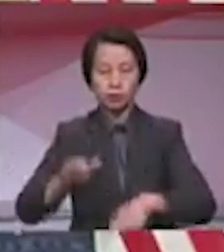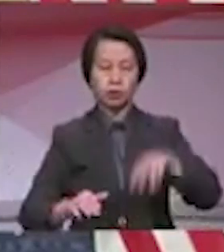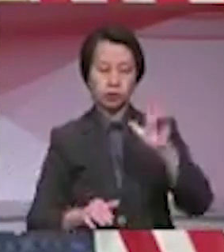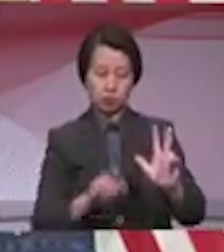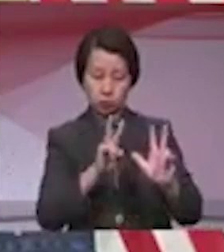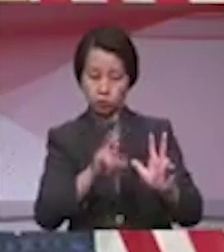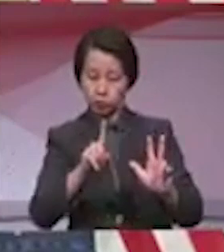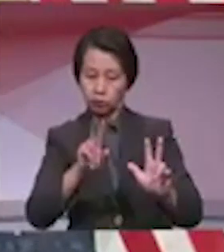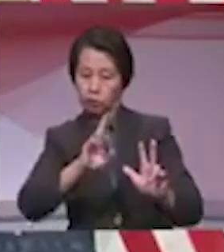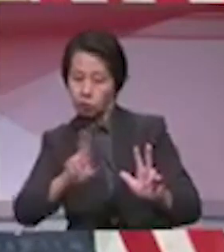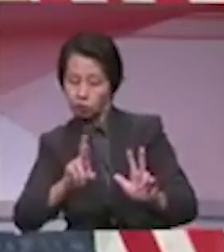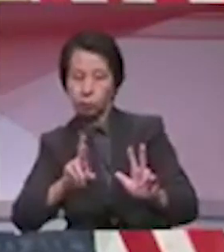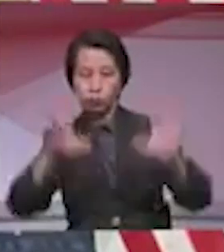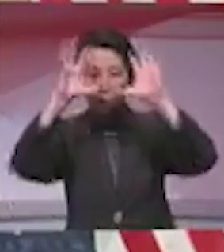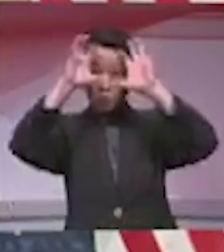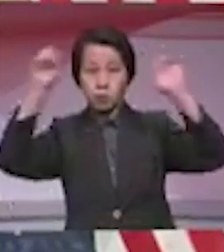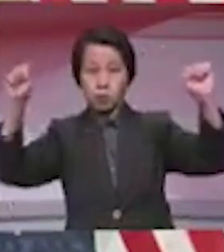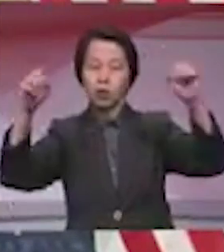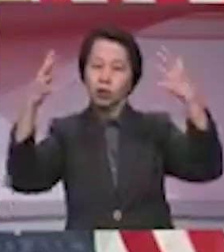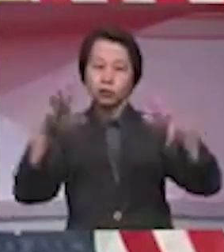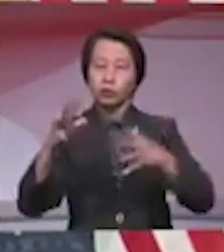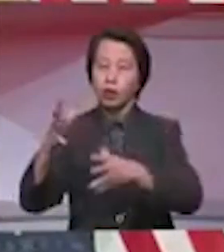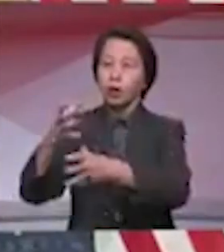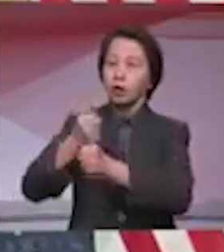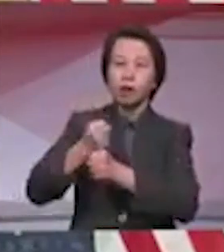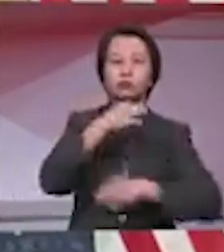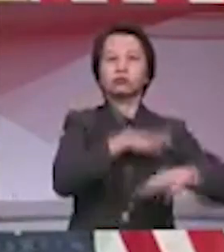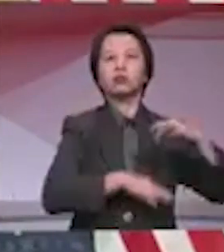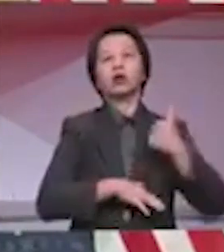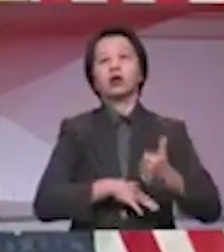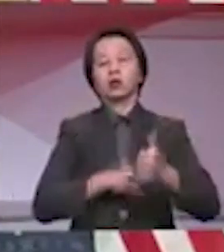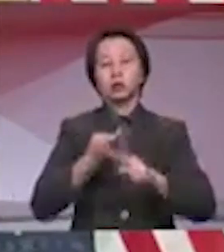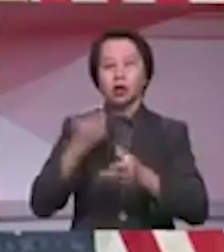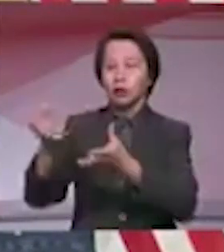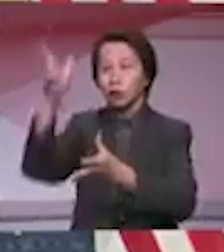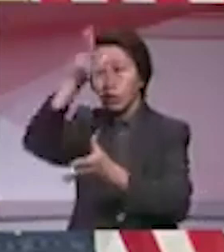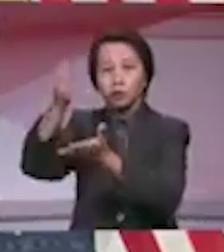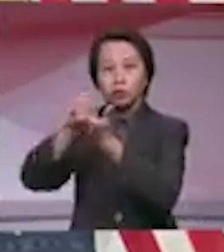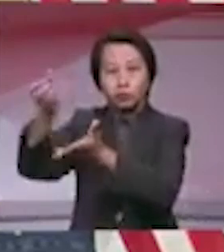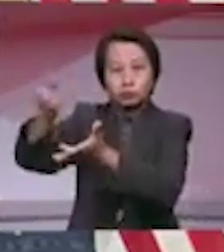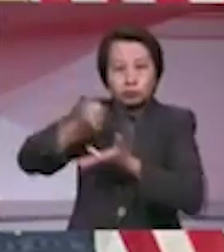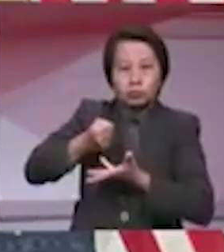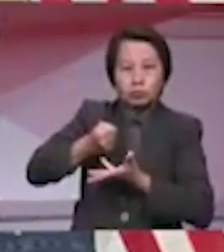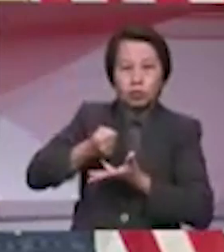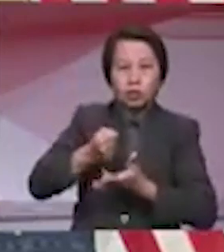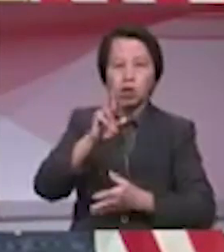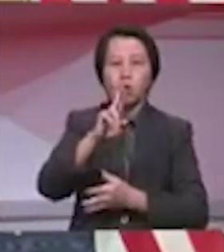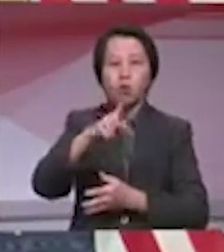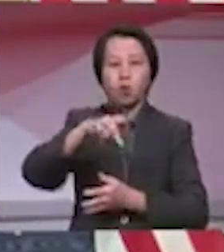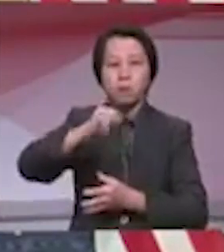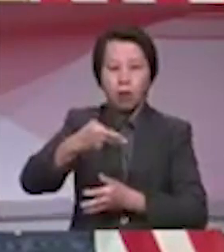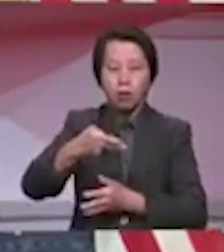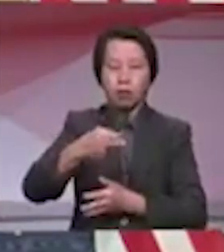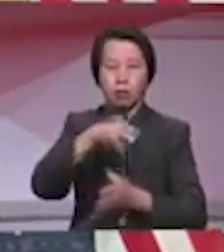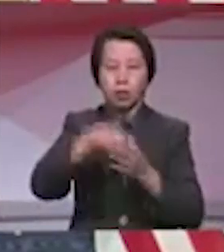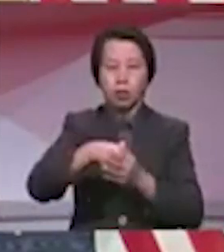321 ribu majikan telah mendapat manfaat daripada pemberian subsidi upah ini yang